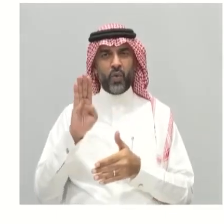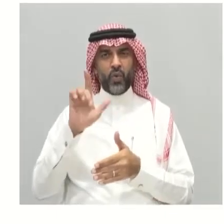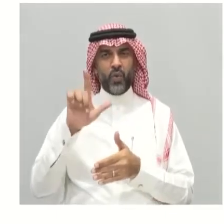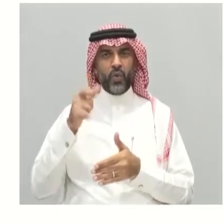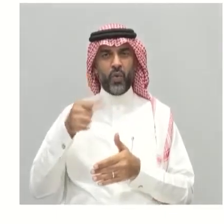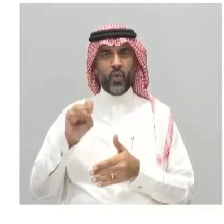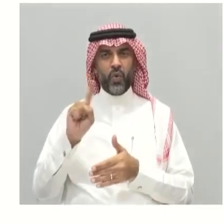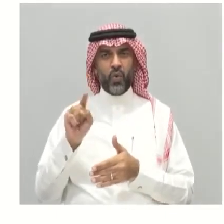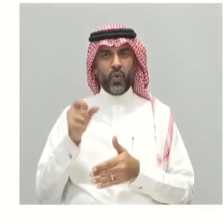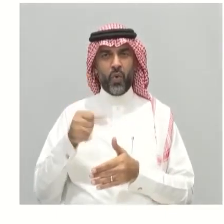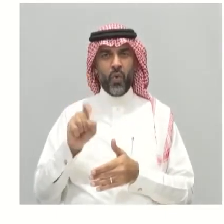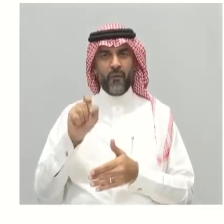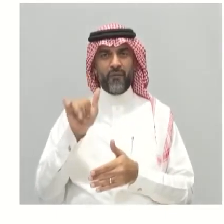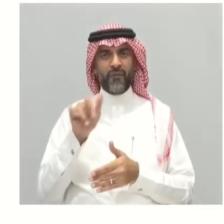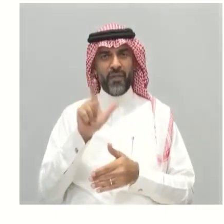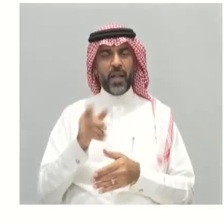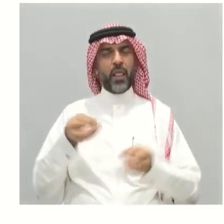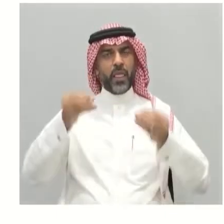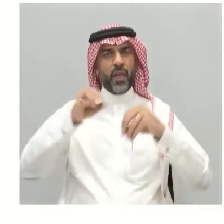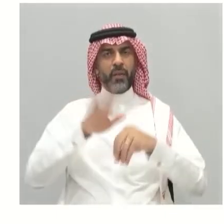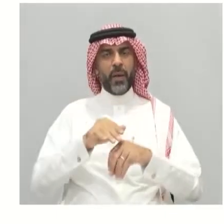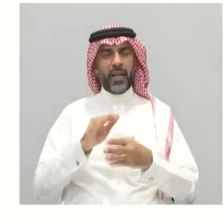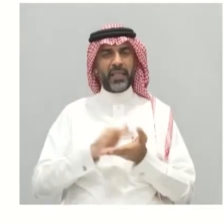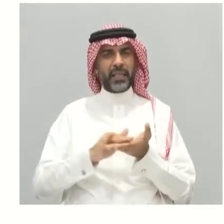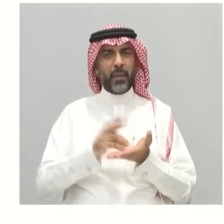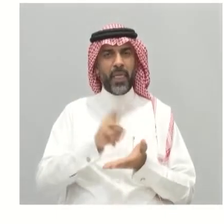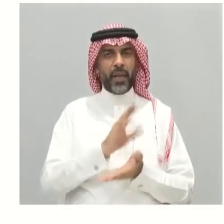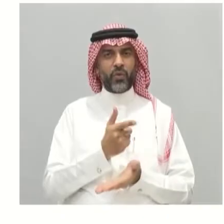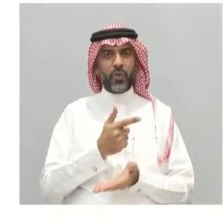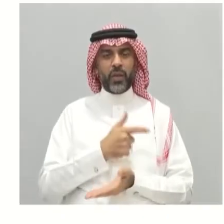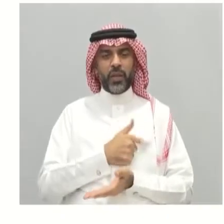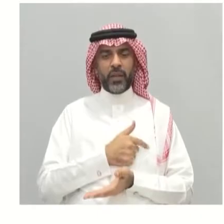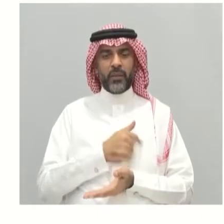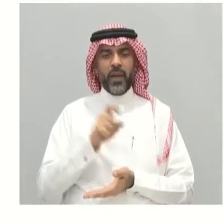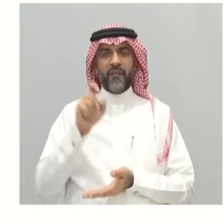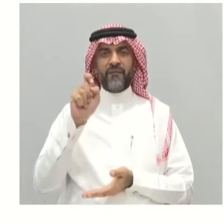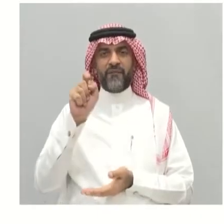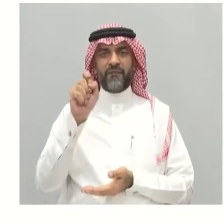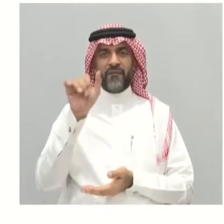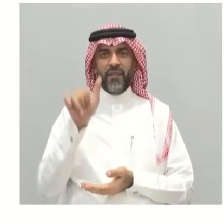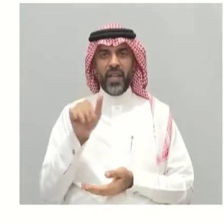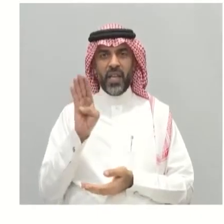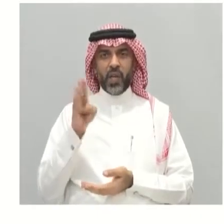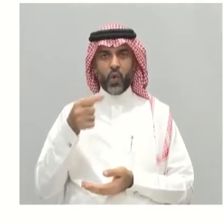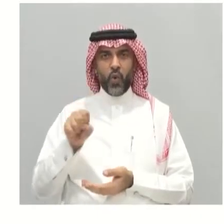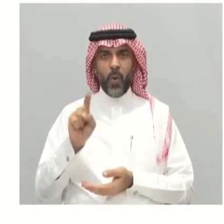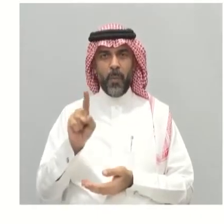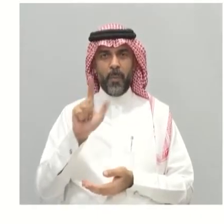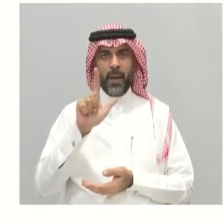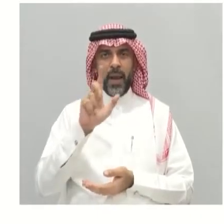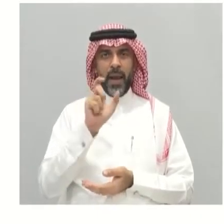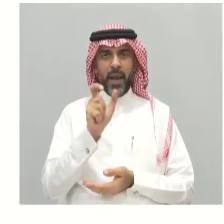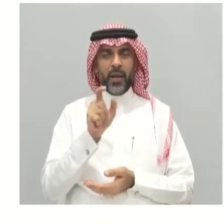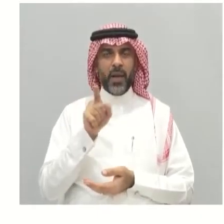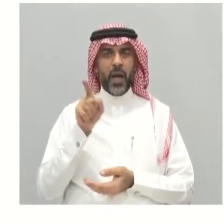على الكلوروفيل بالاضافه الى صبغه اخرى تسمى ما هو الفيكوبلين هي التي تكسبها